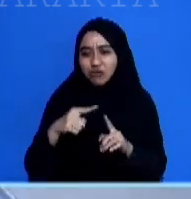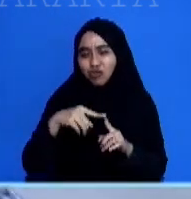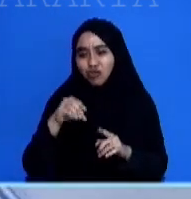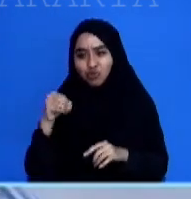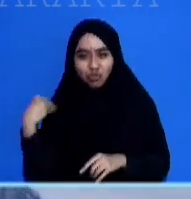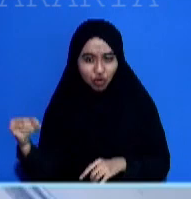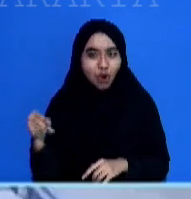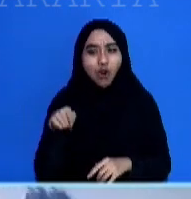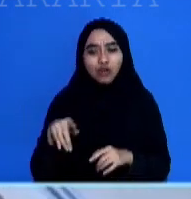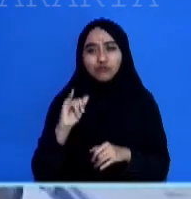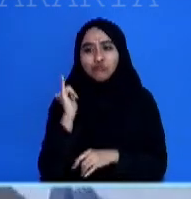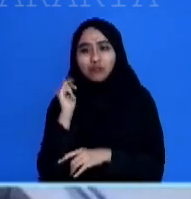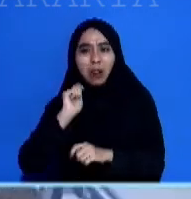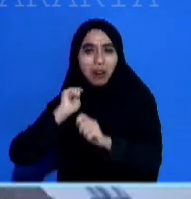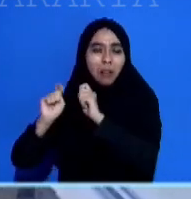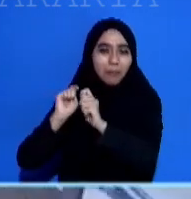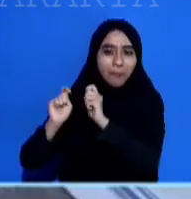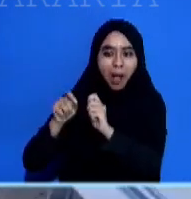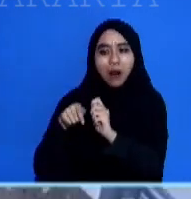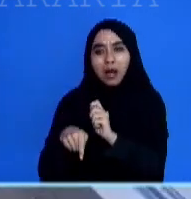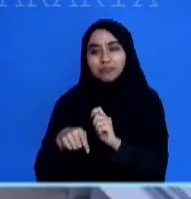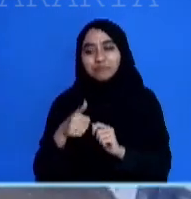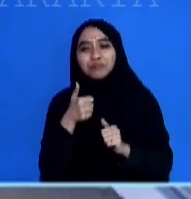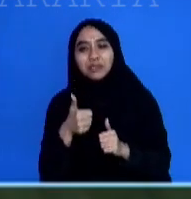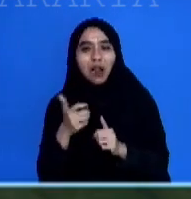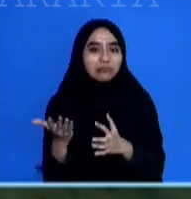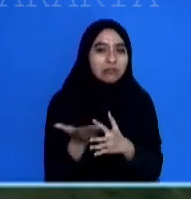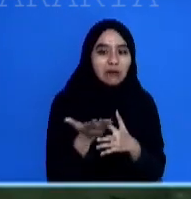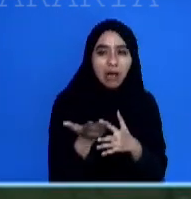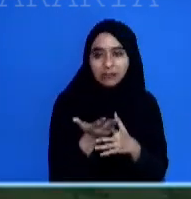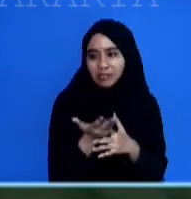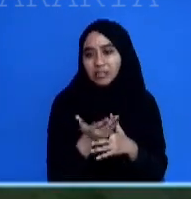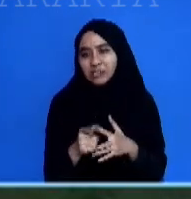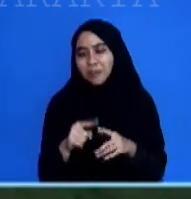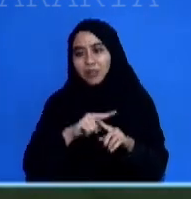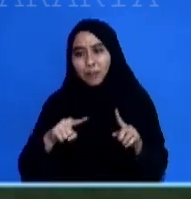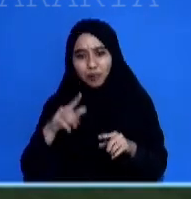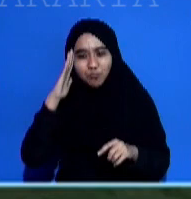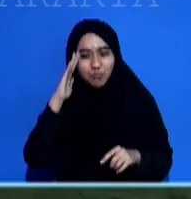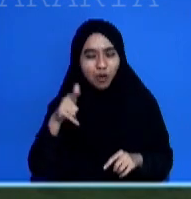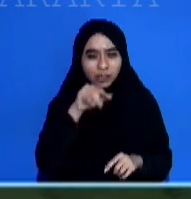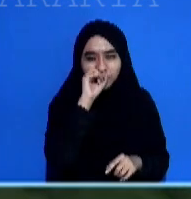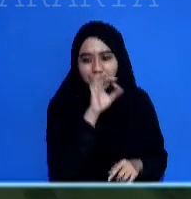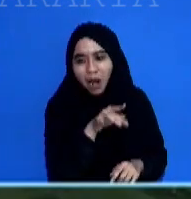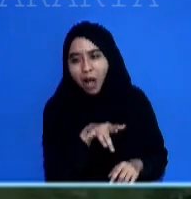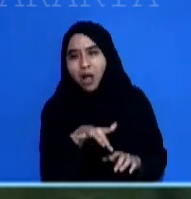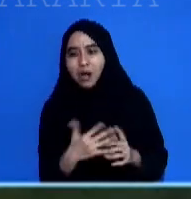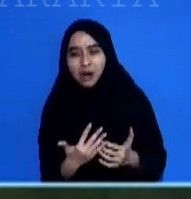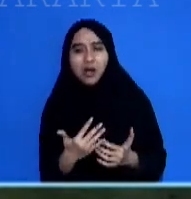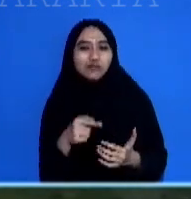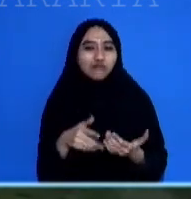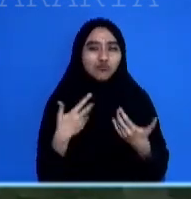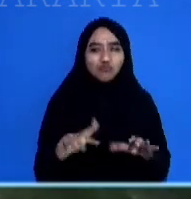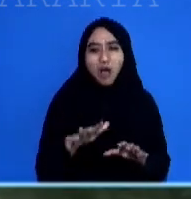arus mundik lebaran 2024 ruas Klaten sudah bisa dilalui namun Kapolres Klaten ak KP Warsono mengaku pihaknya telah